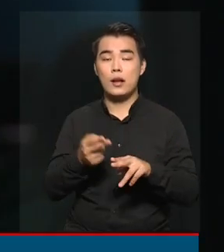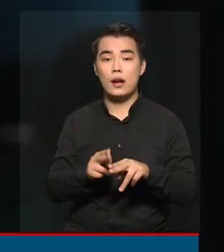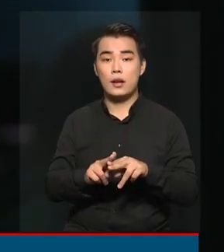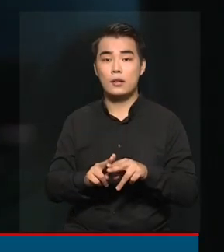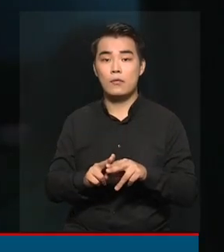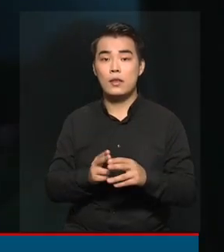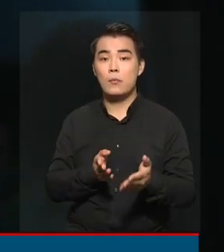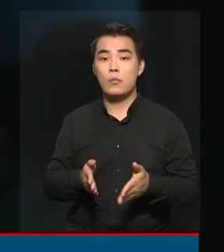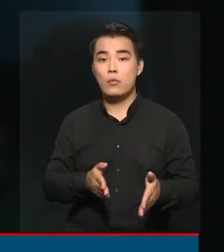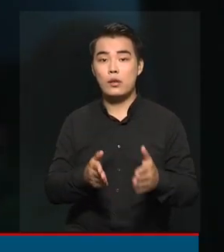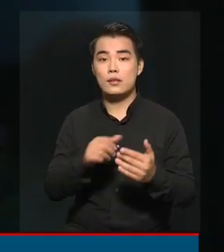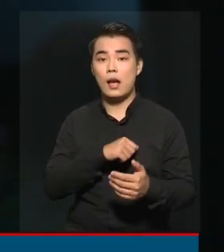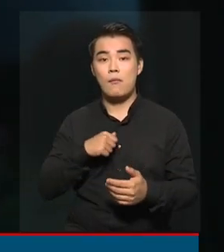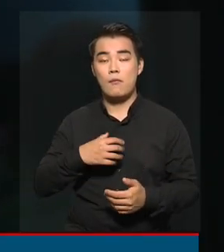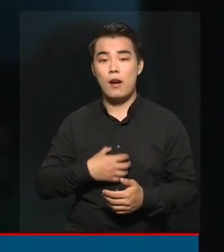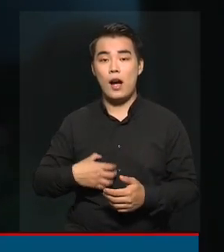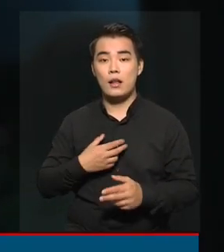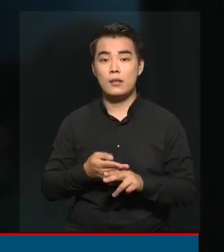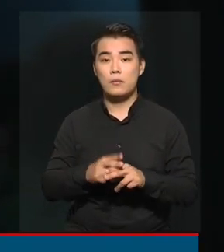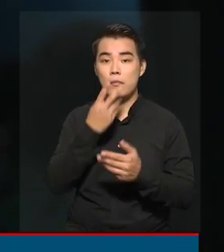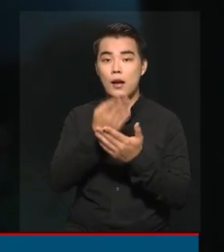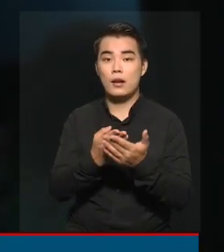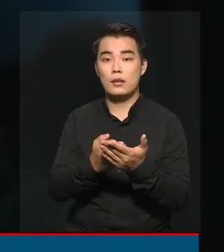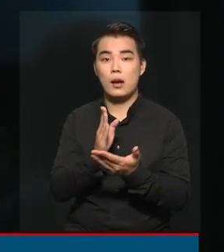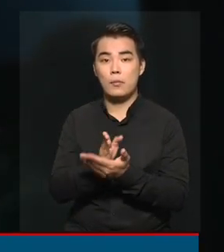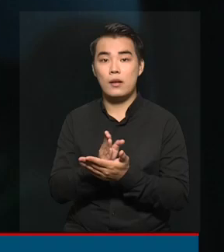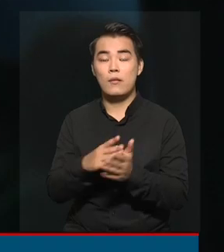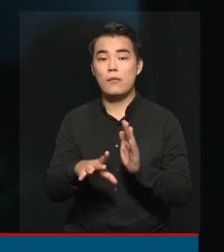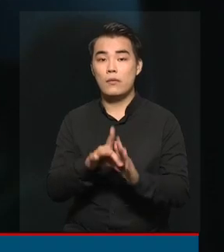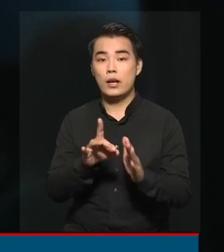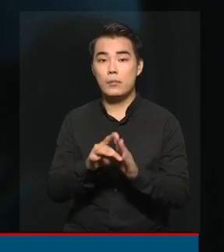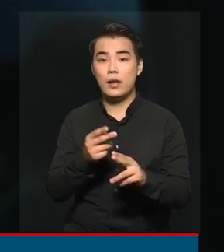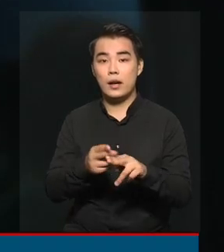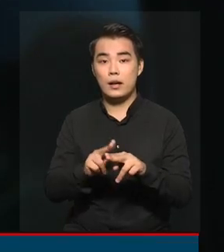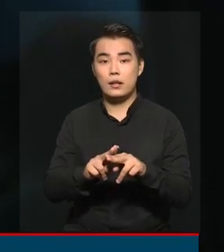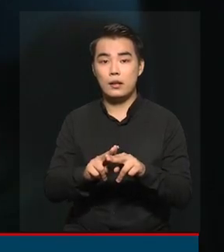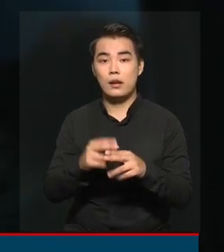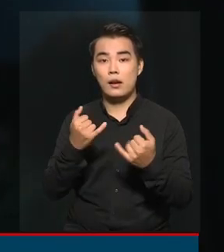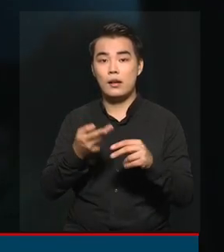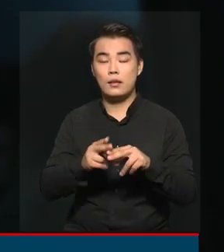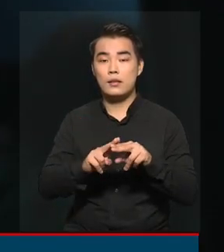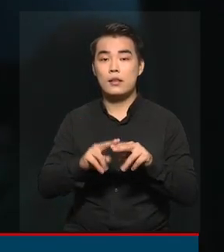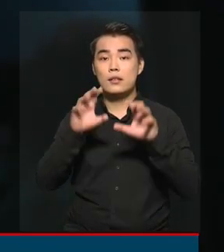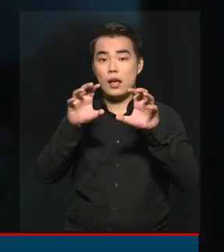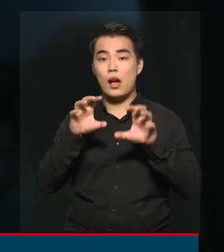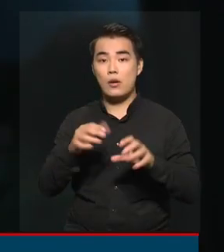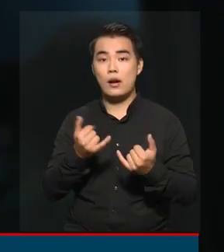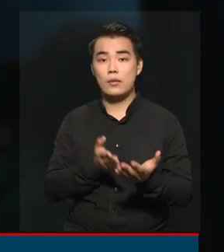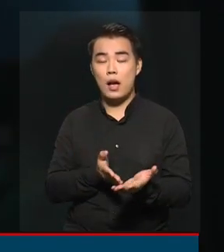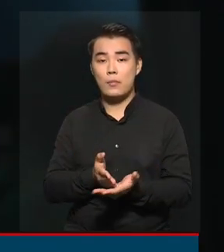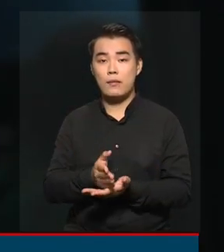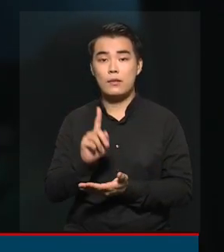жолындағы ең бір негізгі институттардың бірі. Яғни сайлау арқылы біз қоғамда мынау конституциямызда